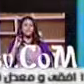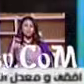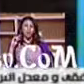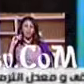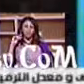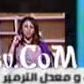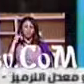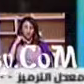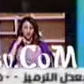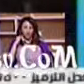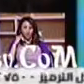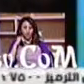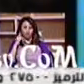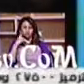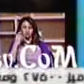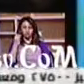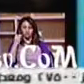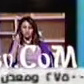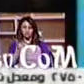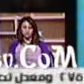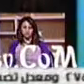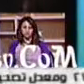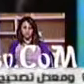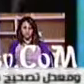محمد استاذ محمد